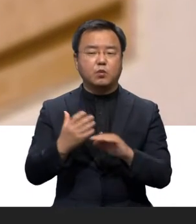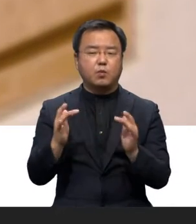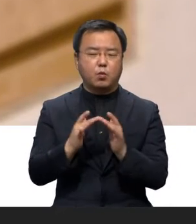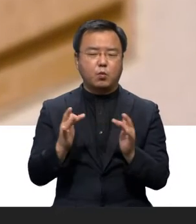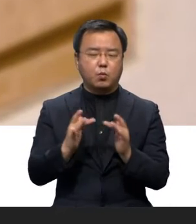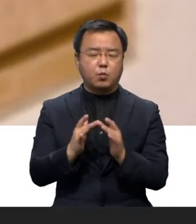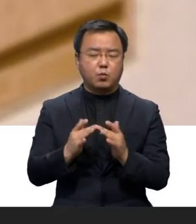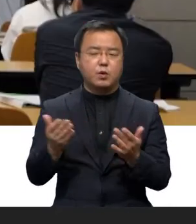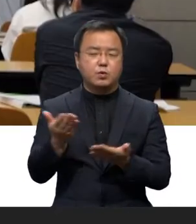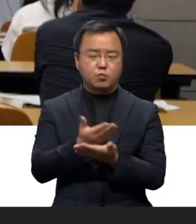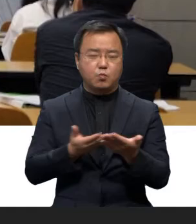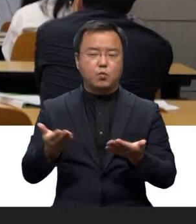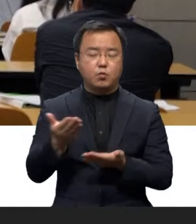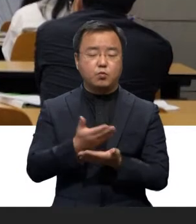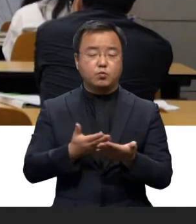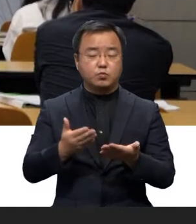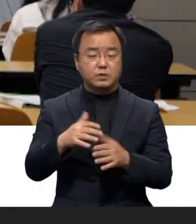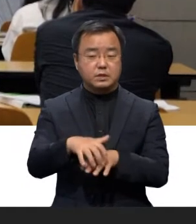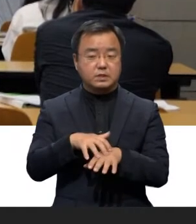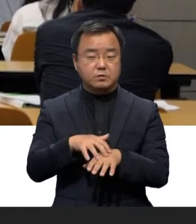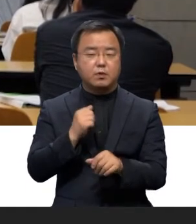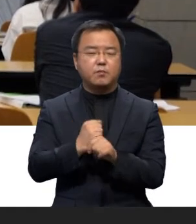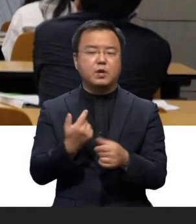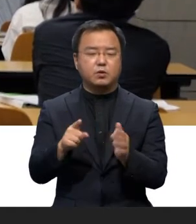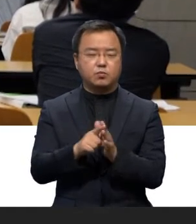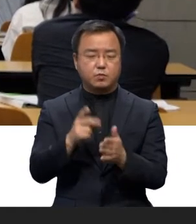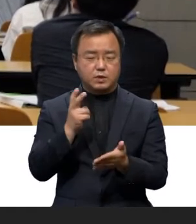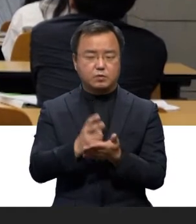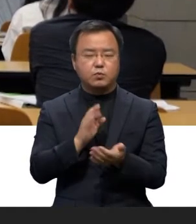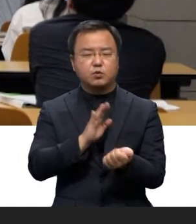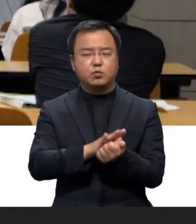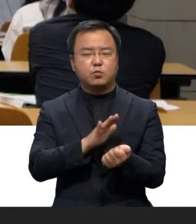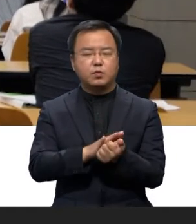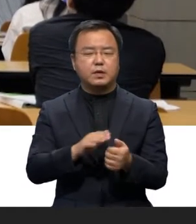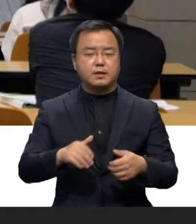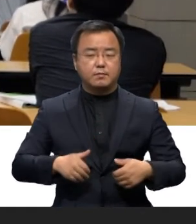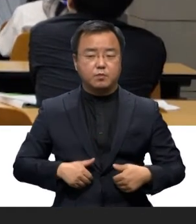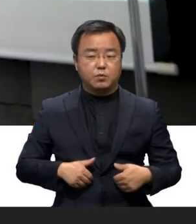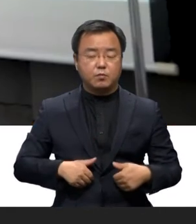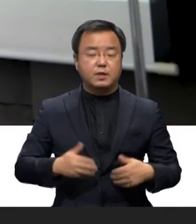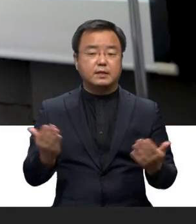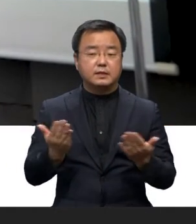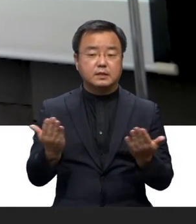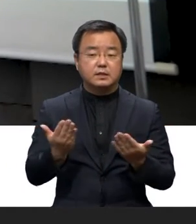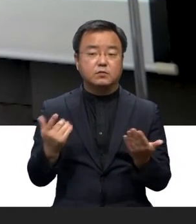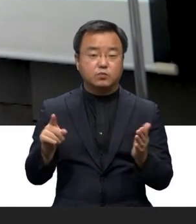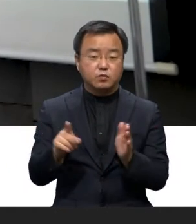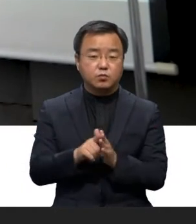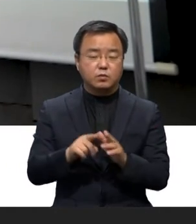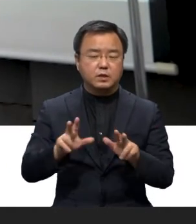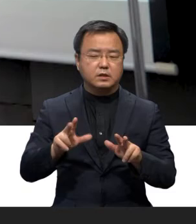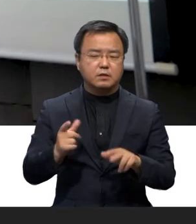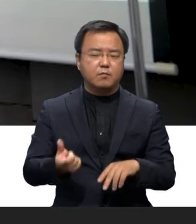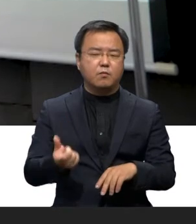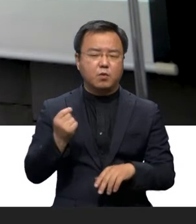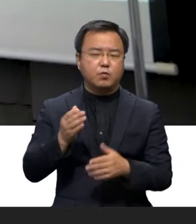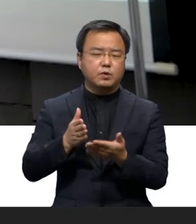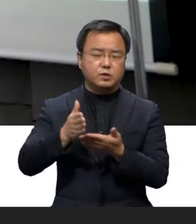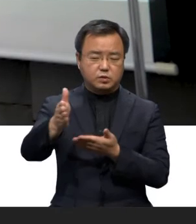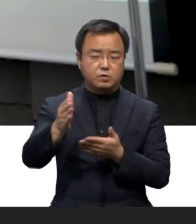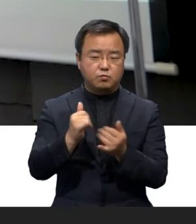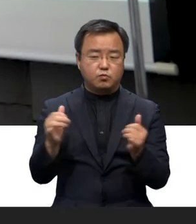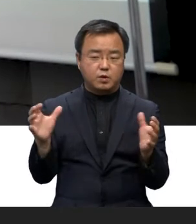동시에 수강할 수 있는 시스템을 만들려면 제도적인 장치가 필요합니다. 네. 또 이런 것들을 위해서 당장은 전문가로